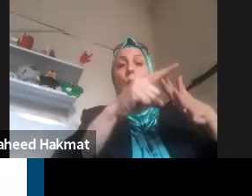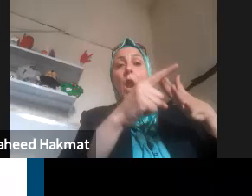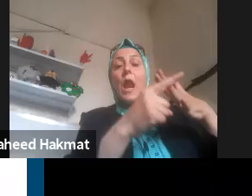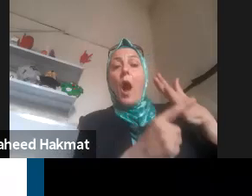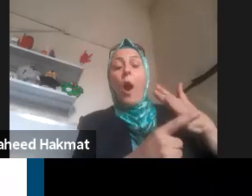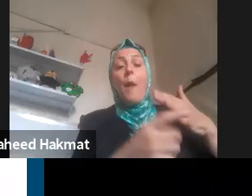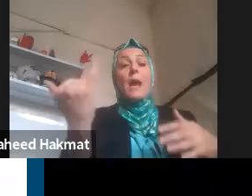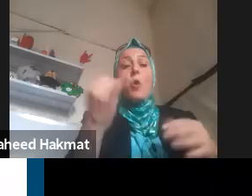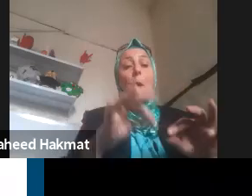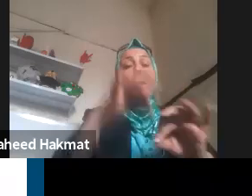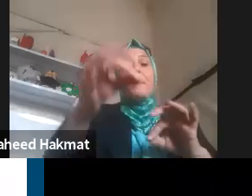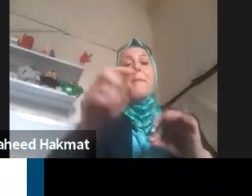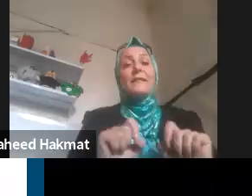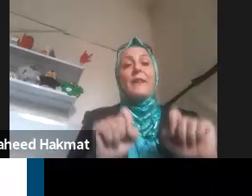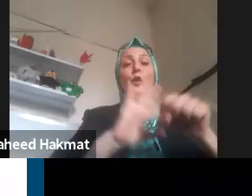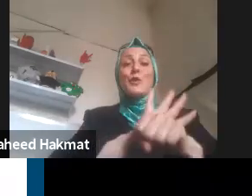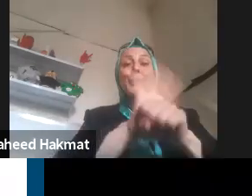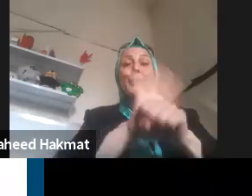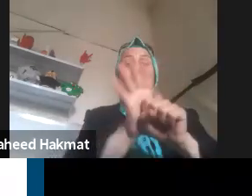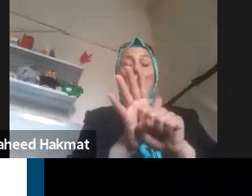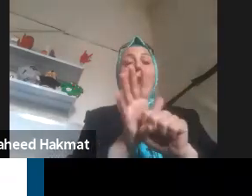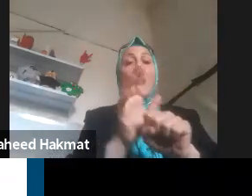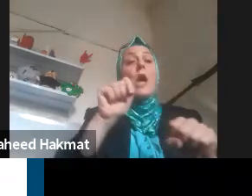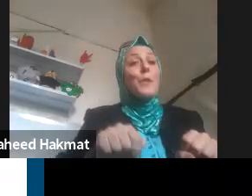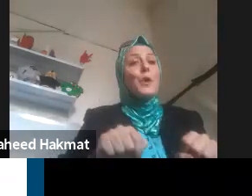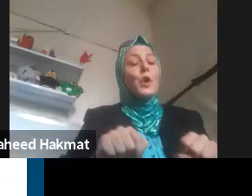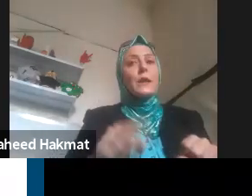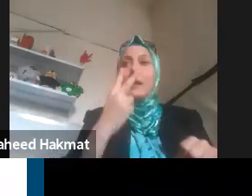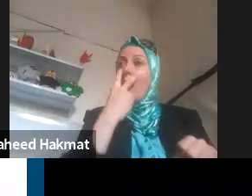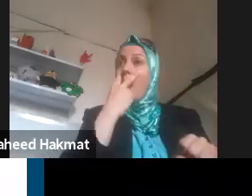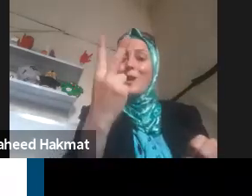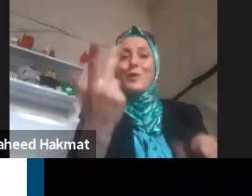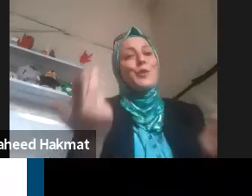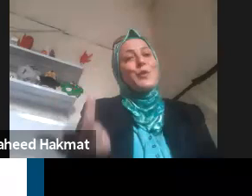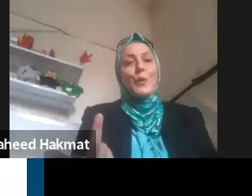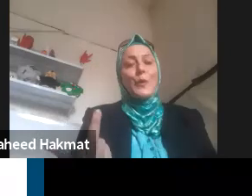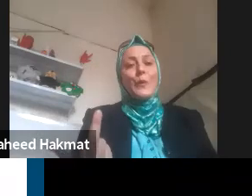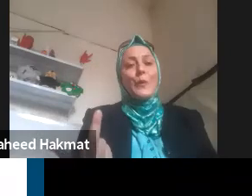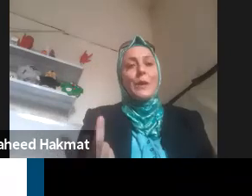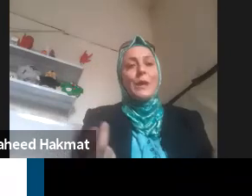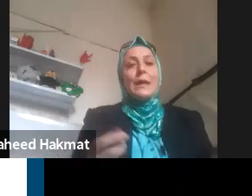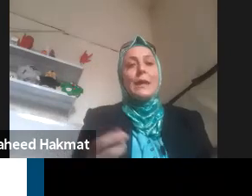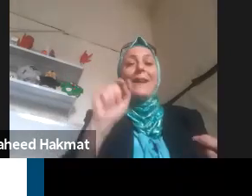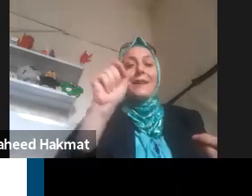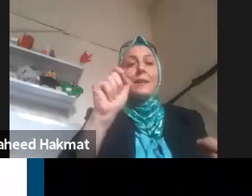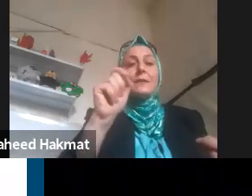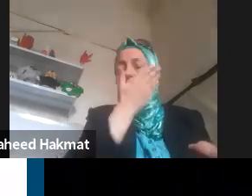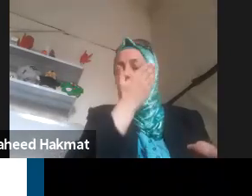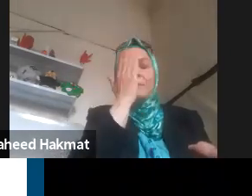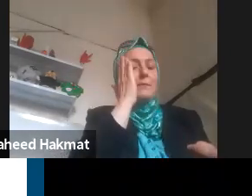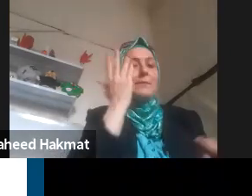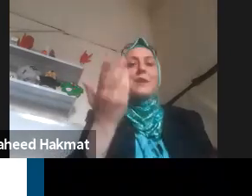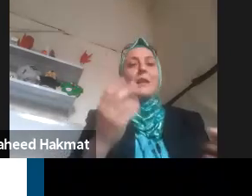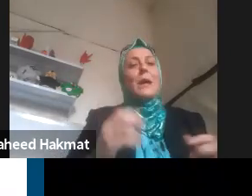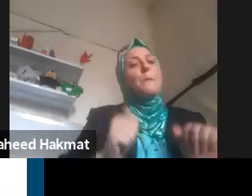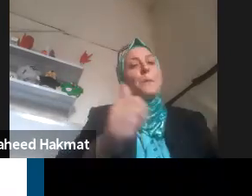الإعاقة؟ من هون لح نكون عم نشوف أنه عنا نقطة الخفية بمبادرات التعلم